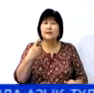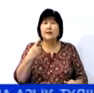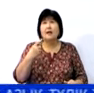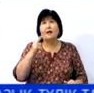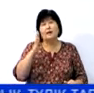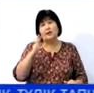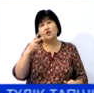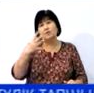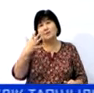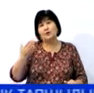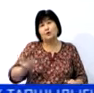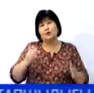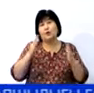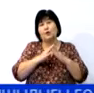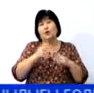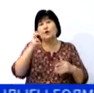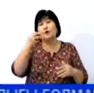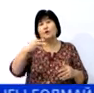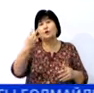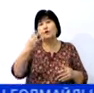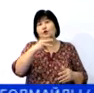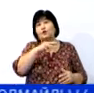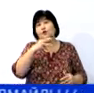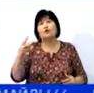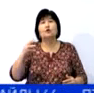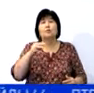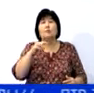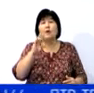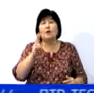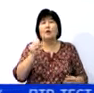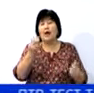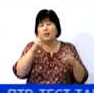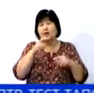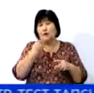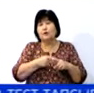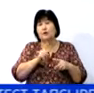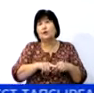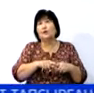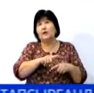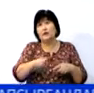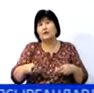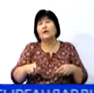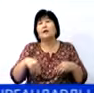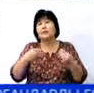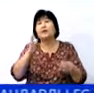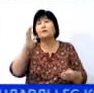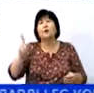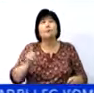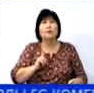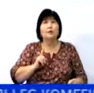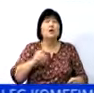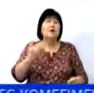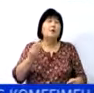пәтерлі 25 тұрғын үй 233 миллион теңге қаржы қаралып жыл аяғына дейін 25 үйді береміз деп отырмыз.